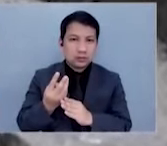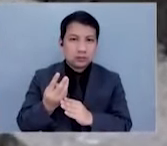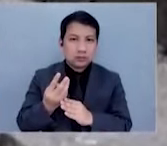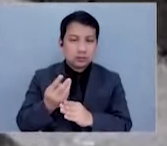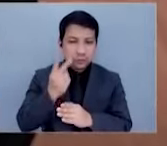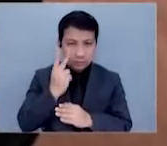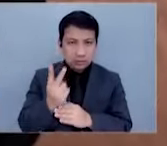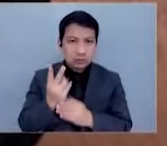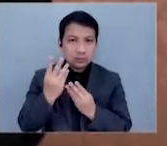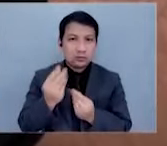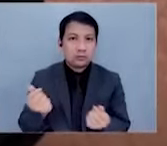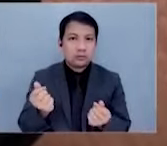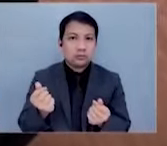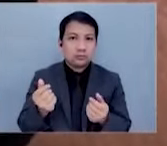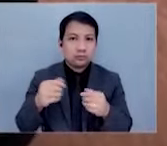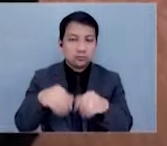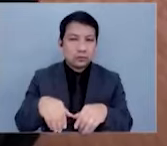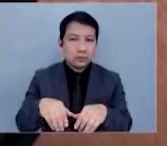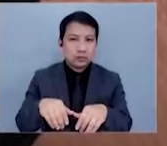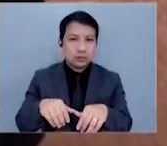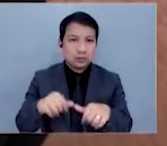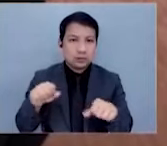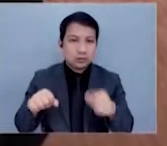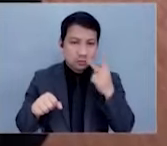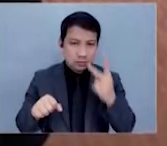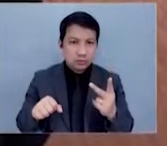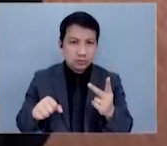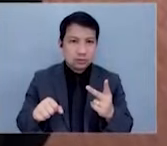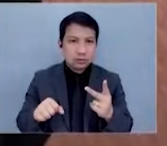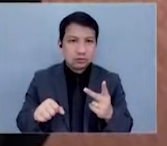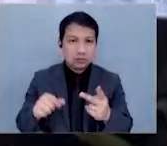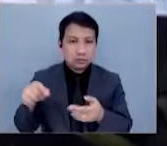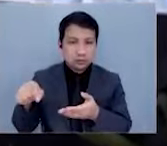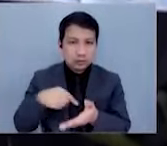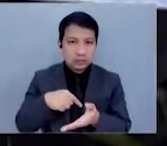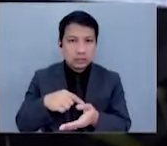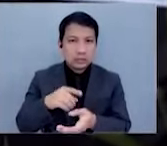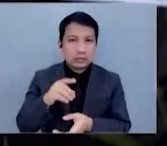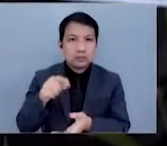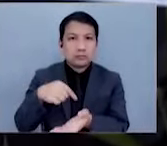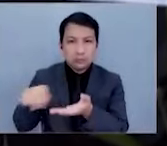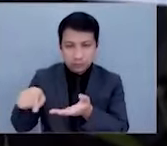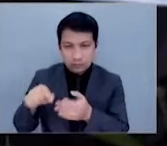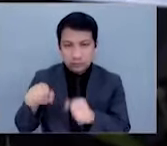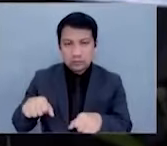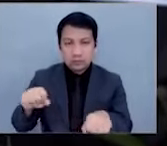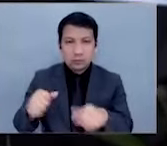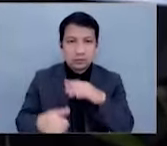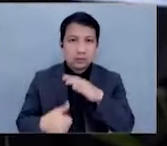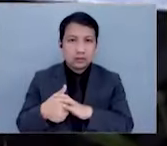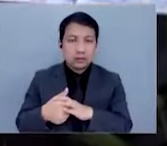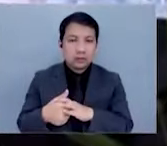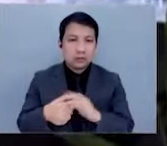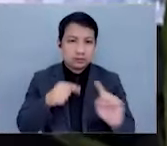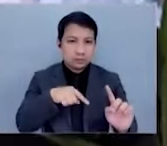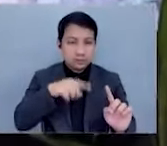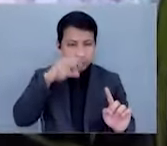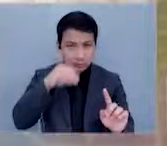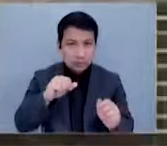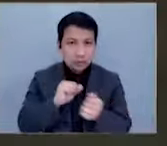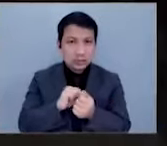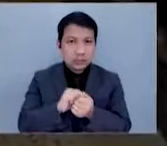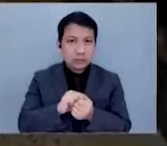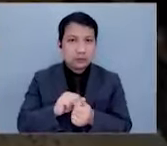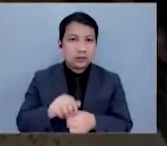pagnanakaw dismayado siya dahil hinuhulugan pa naman niya ito lumantad naman sa mga pulis ang isa sa mga kasabot ng